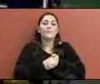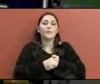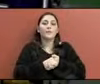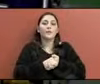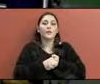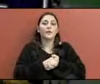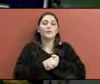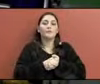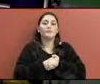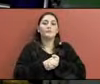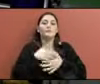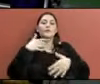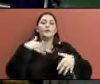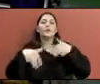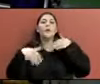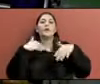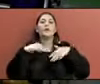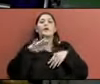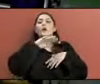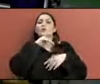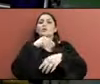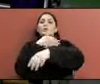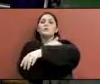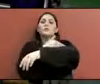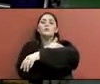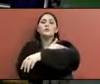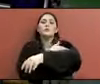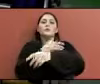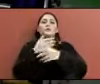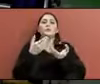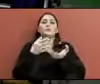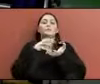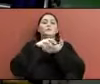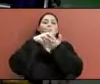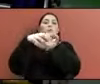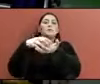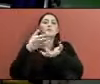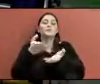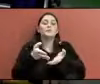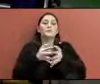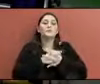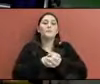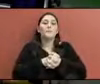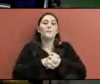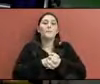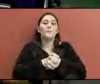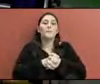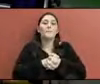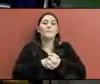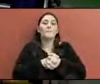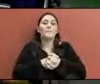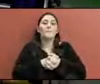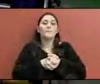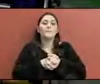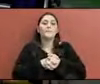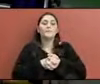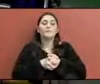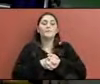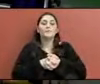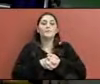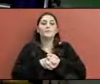Engelli yaşlı hizmetleri birimimizde Tabii